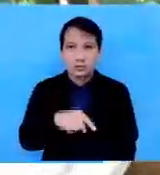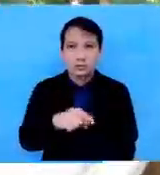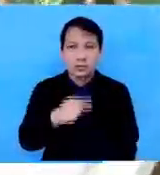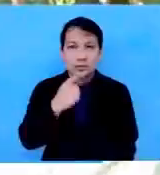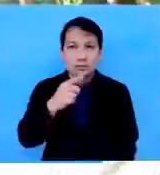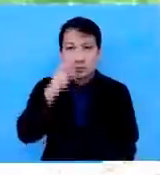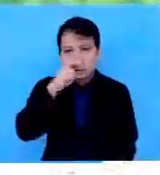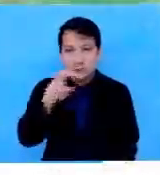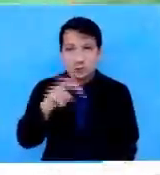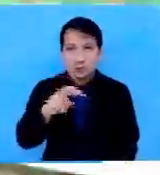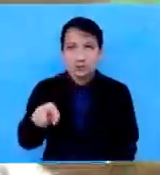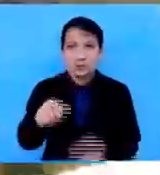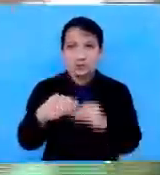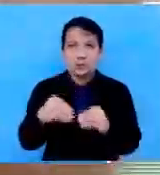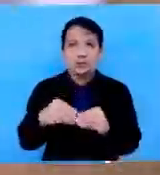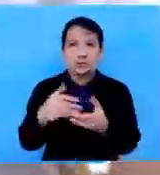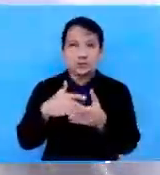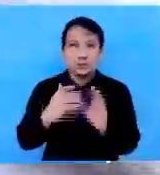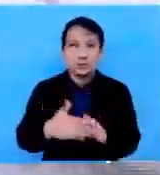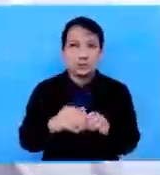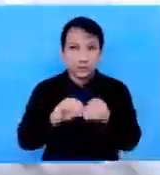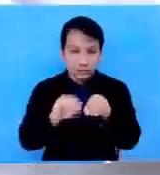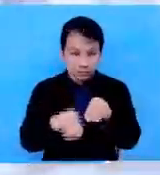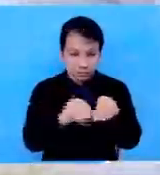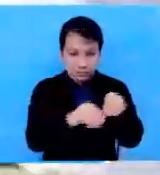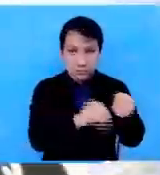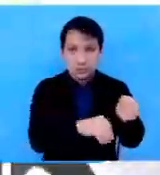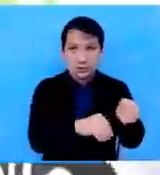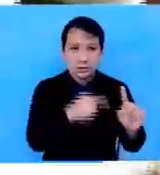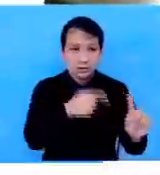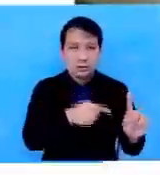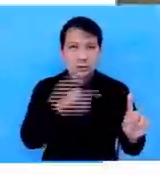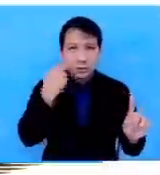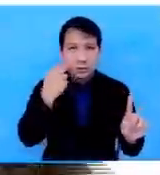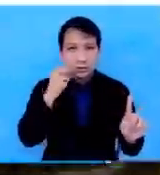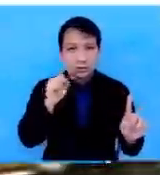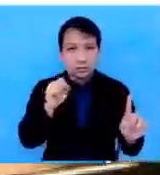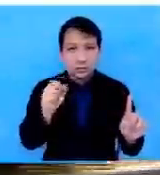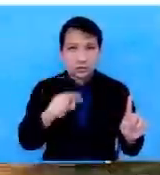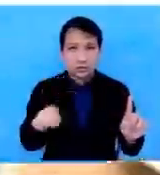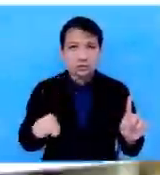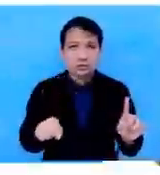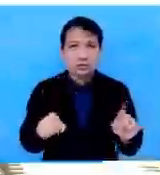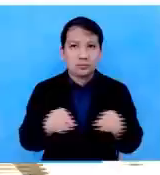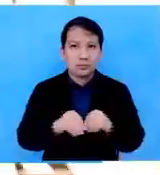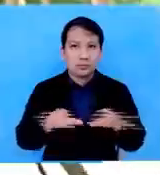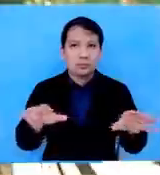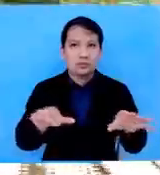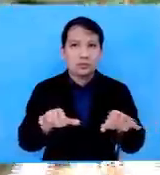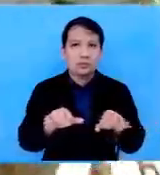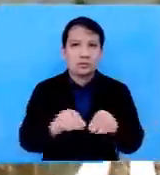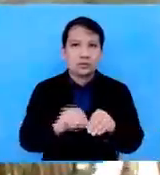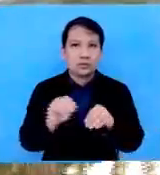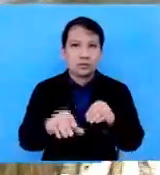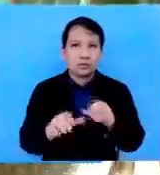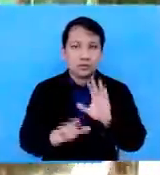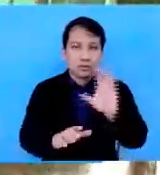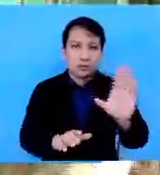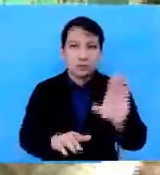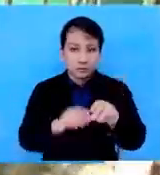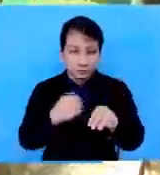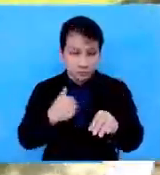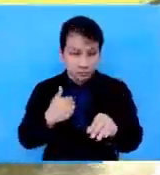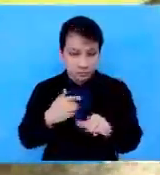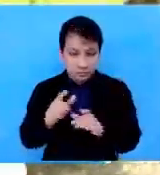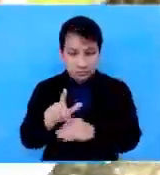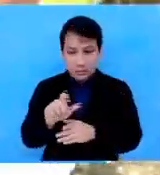22-year-old marketing student at plantito na si Harold Zapata. Wantusawa siya sa lechugas na siya mismo ang